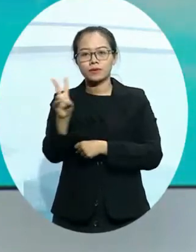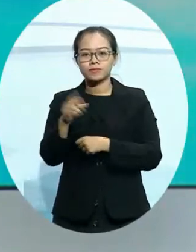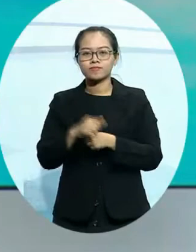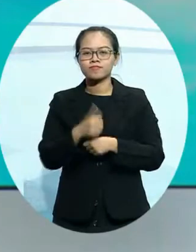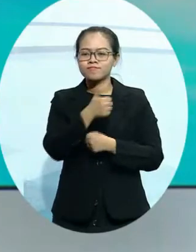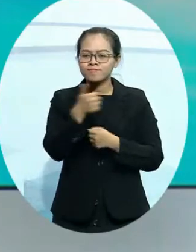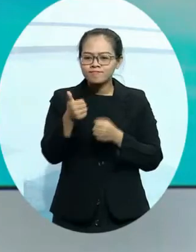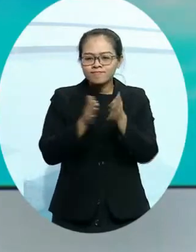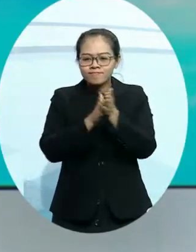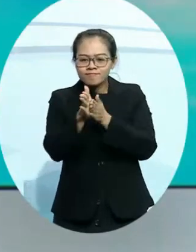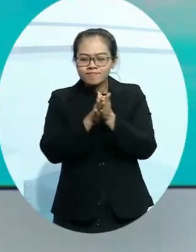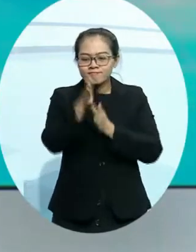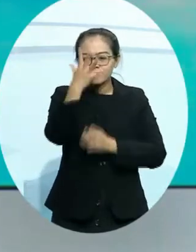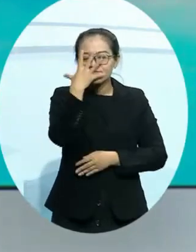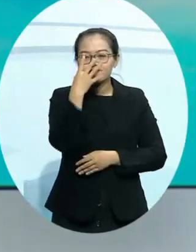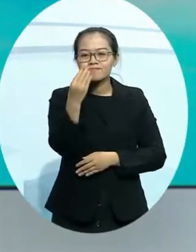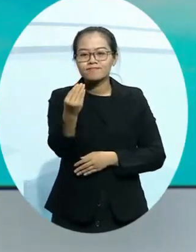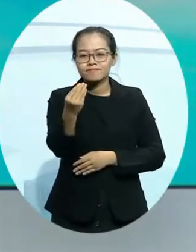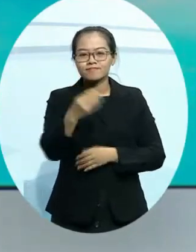quan tâm của đông đảo người dân.